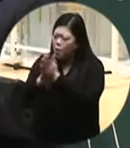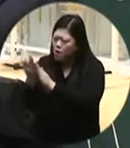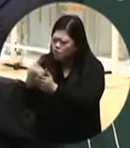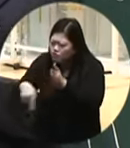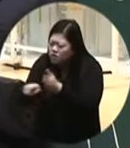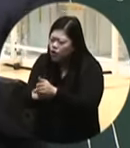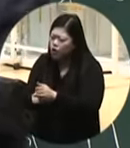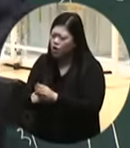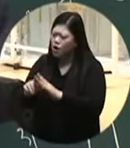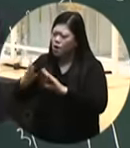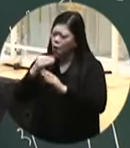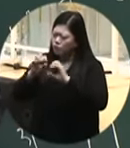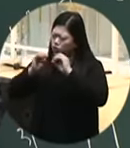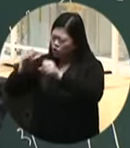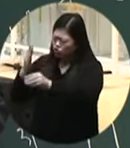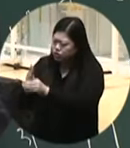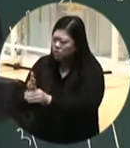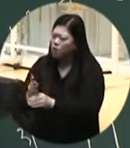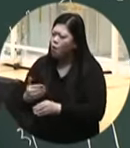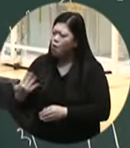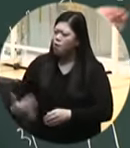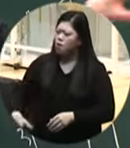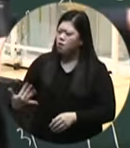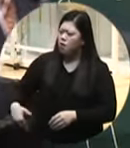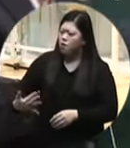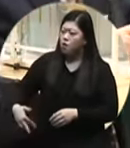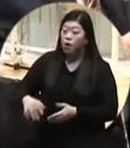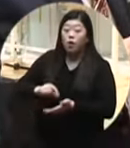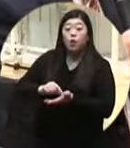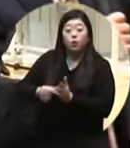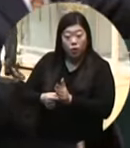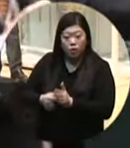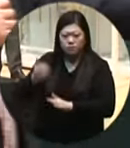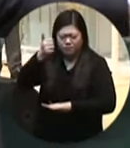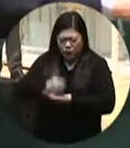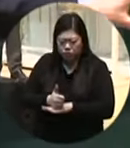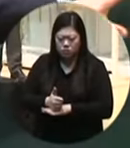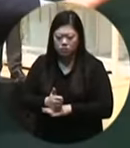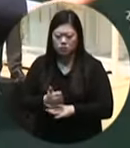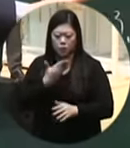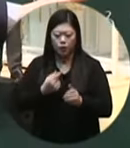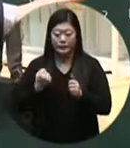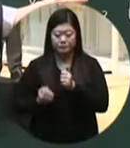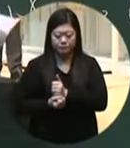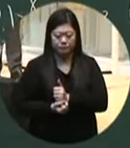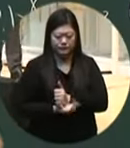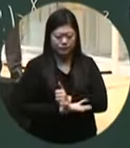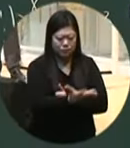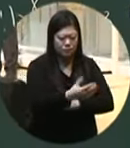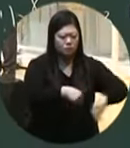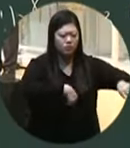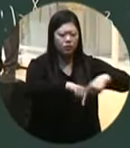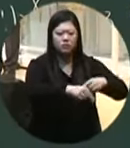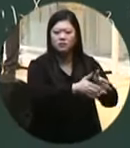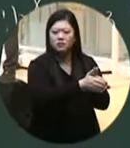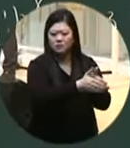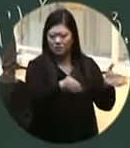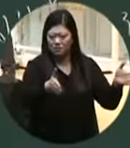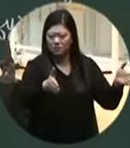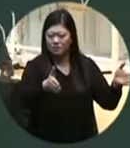so focused on world evangelization. 이 운동이 일어나 버리면 역사를 나요. If this movement arises, then the works will